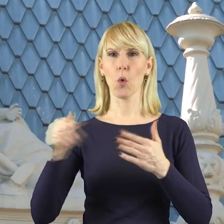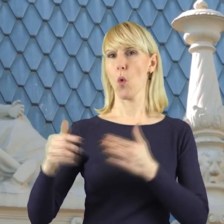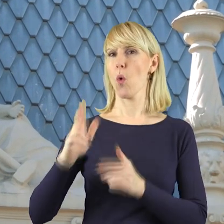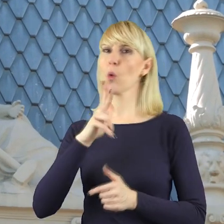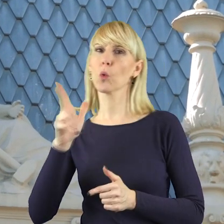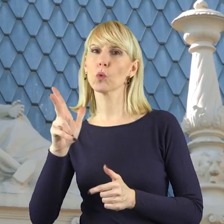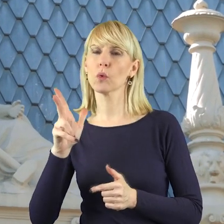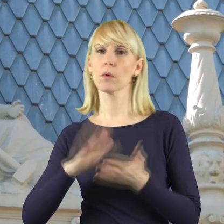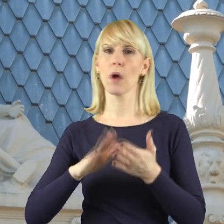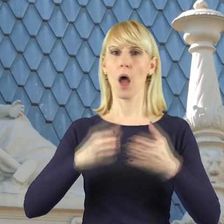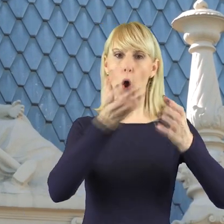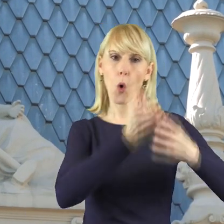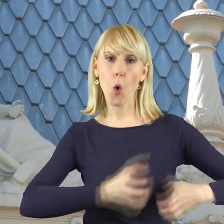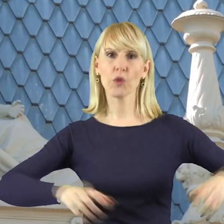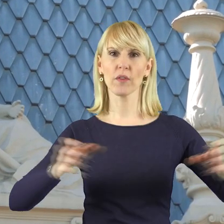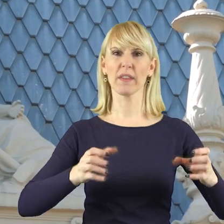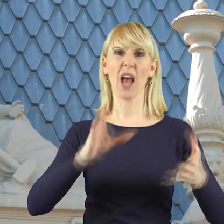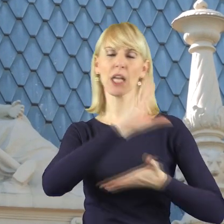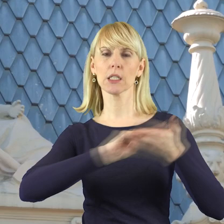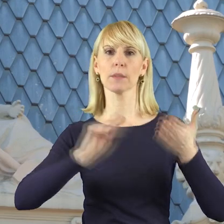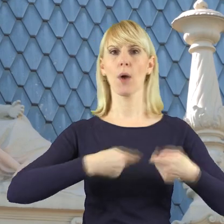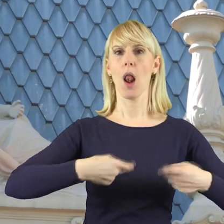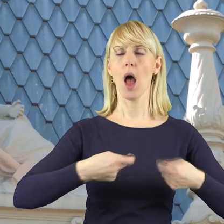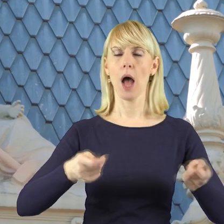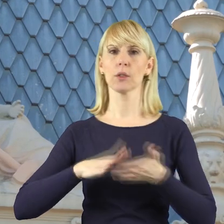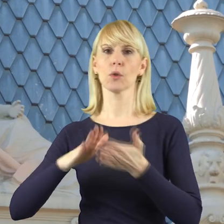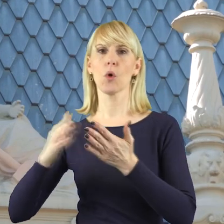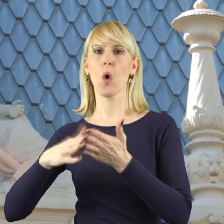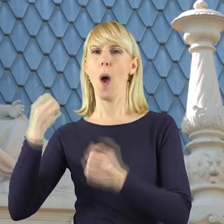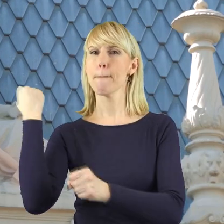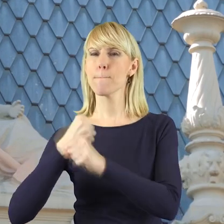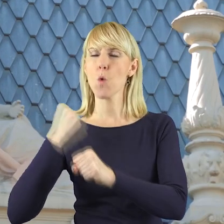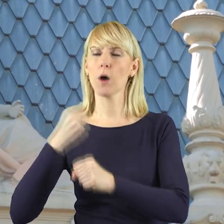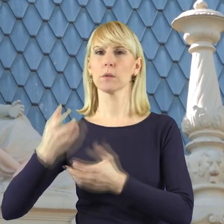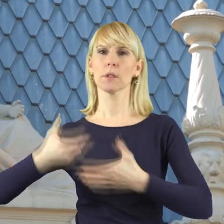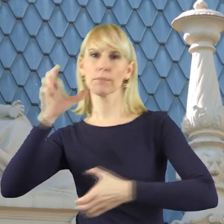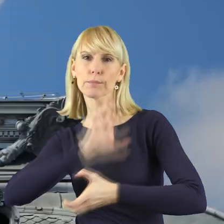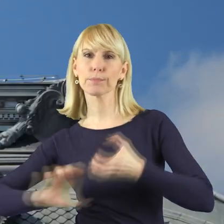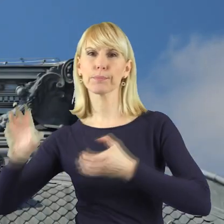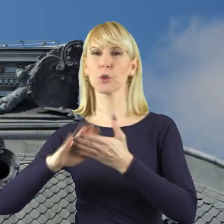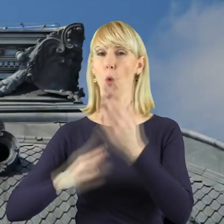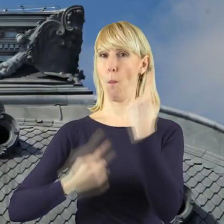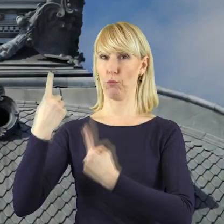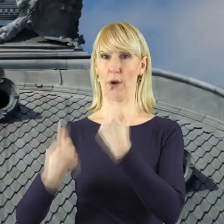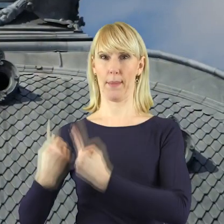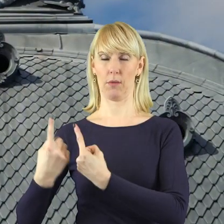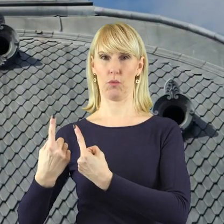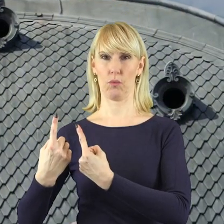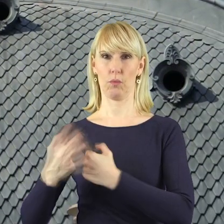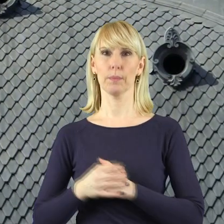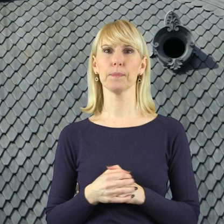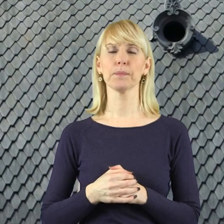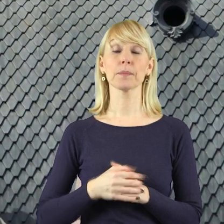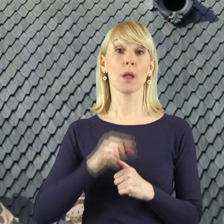atrybuty – kotwica jako symbol handlu oraz młot i koło zębate, nawiązujące do przemysłu. Podobną